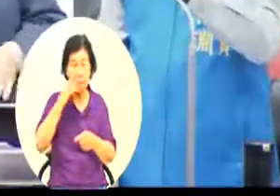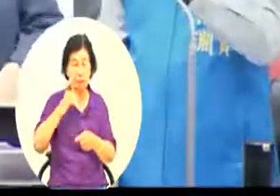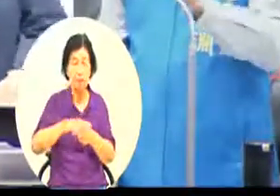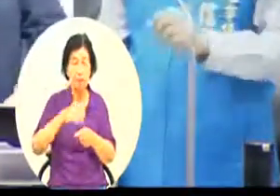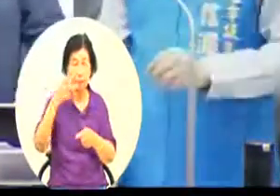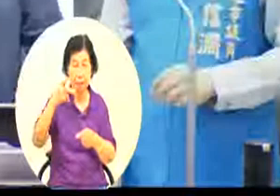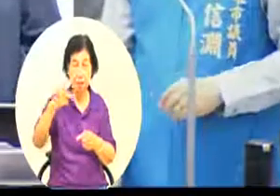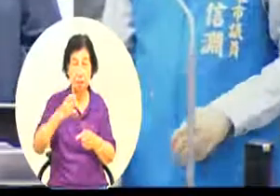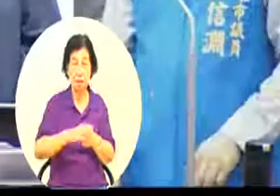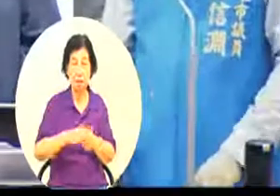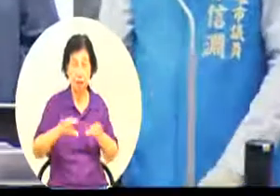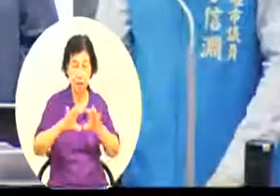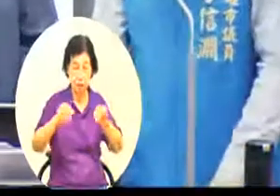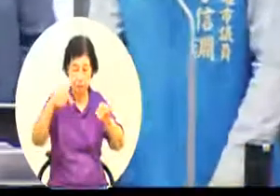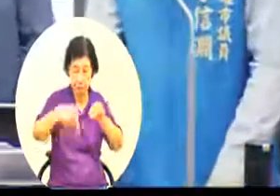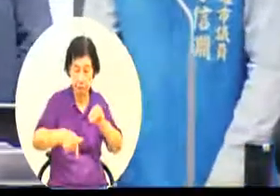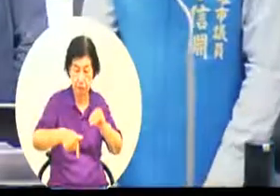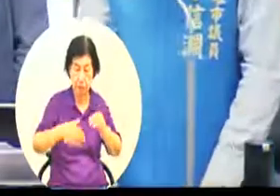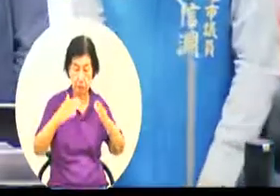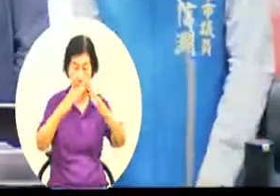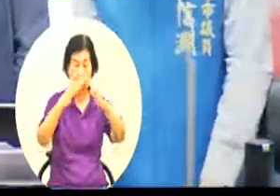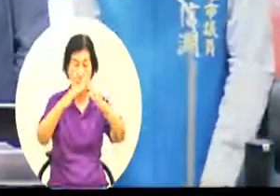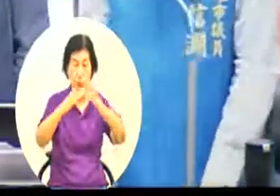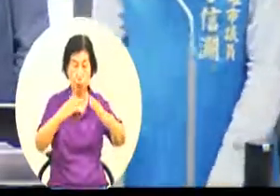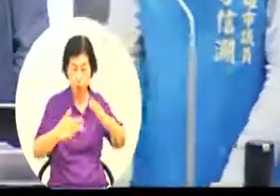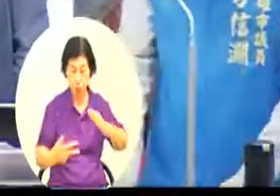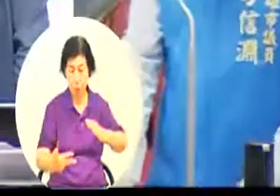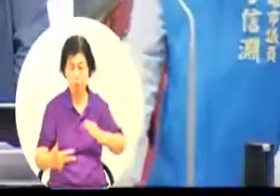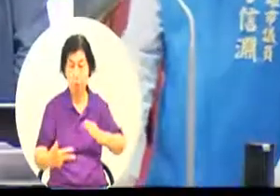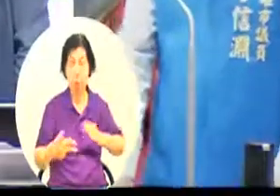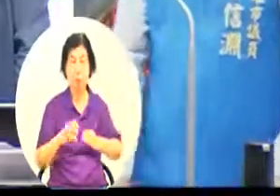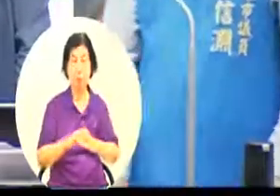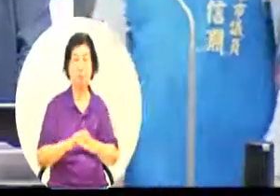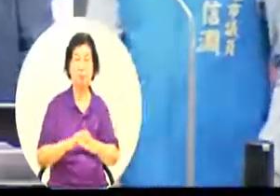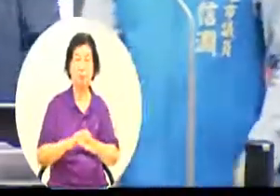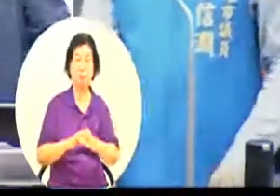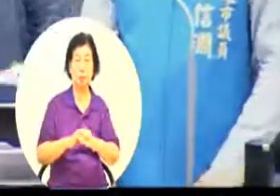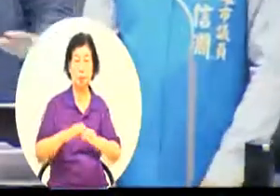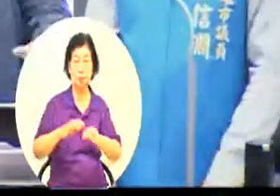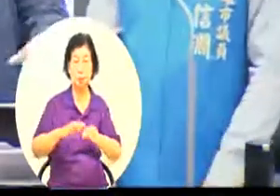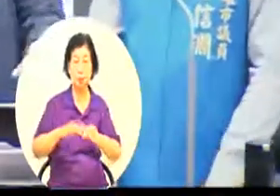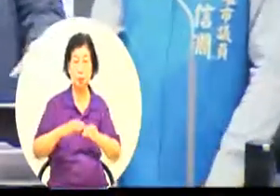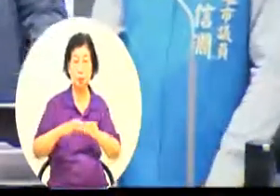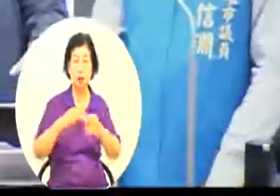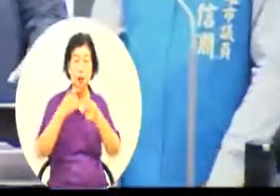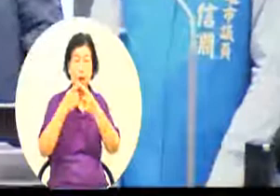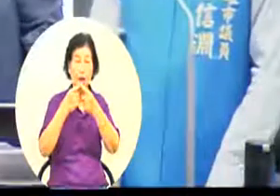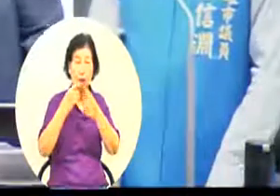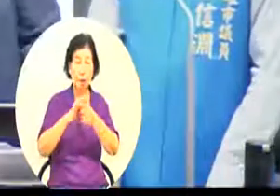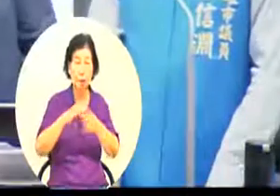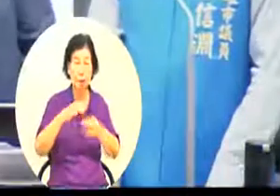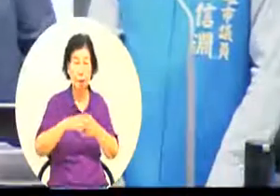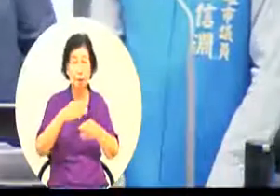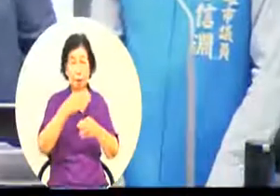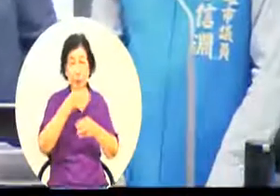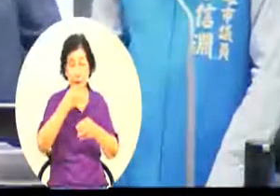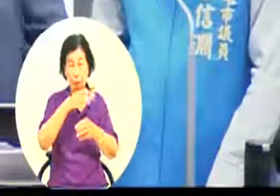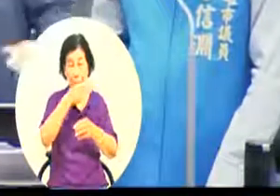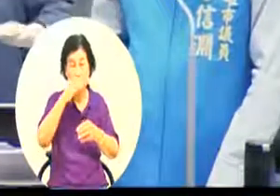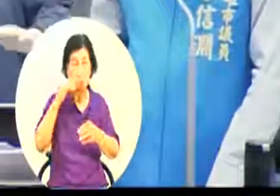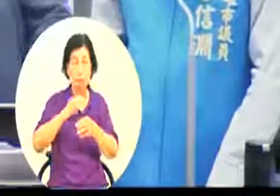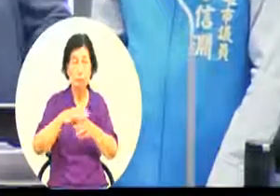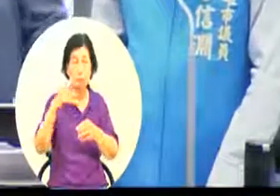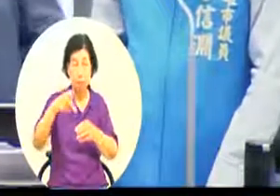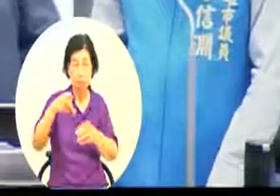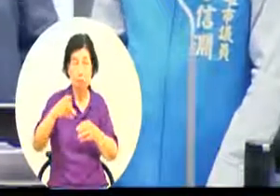7层7站，地下7站。迄个时阵，莫斯科的人口，大家人会感觉你做地下7站，这